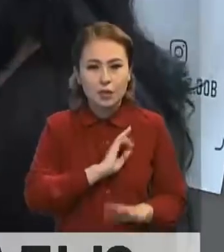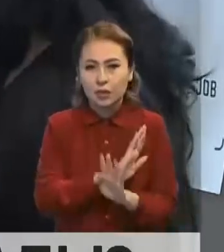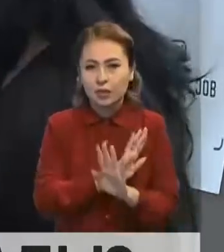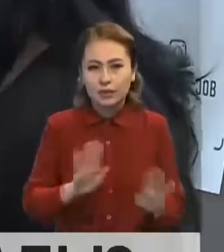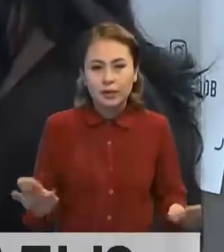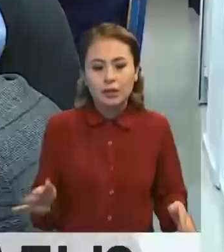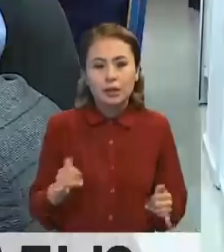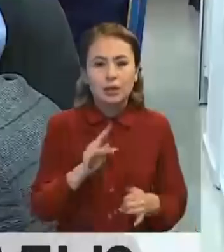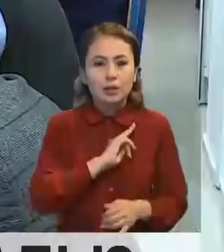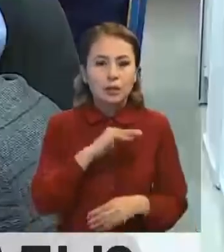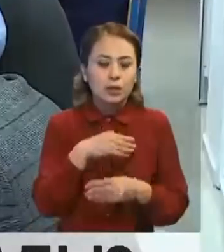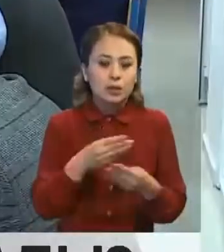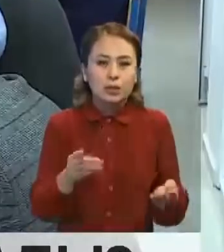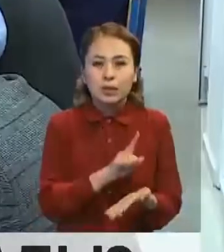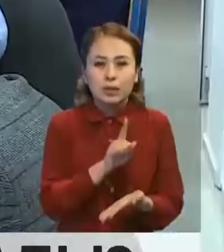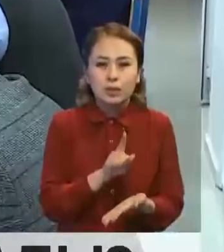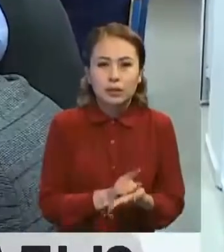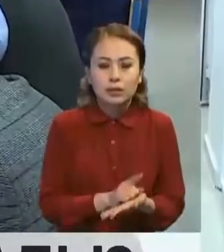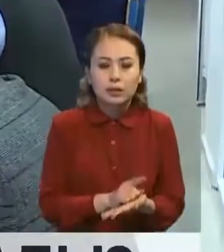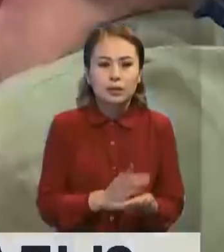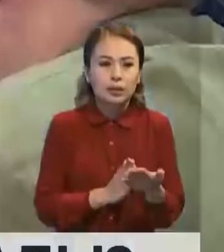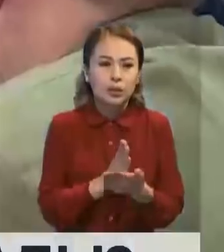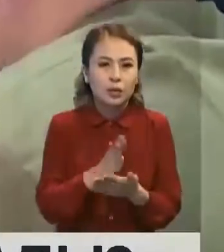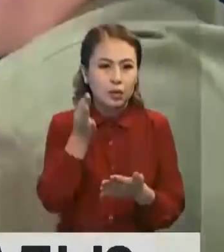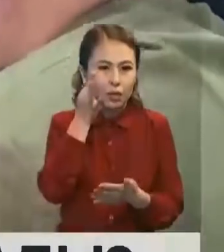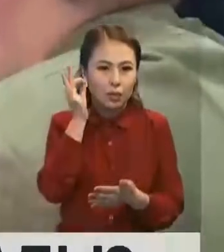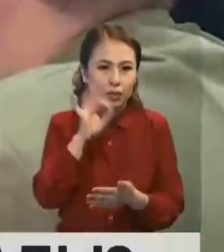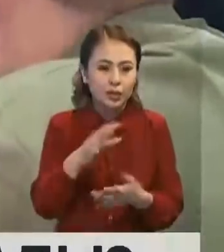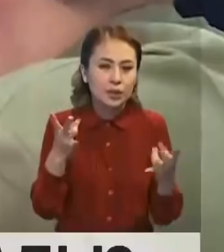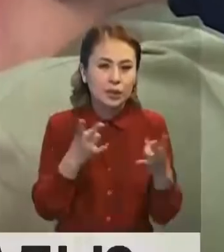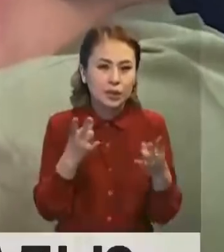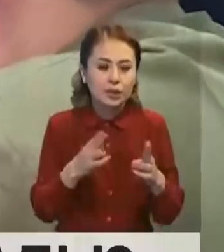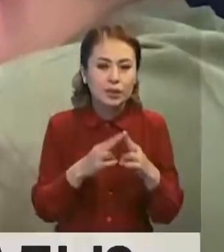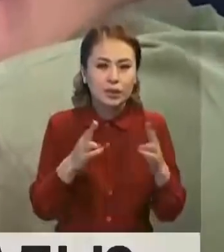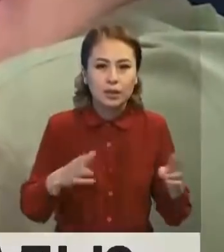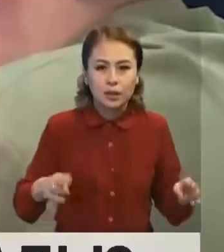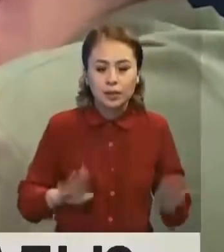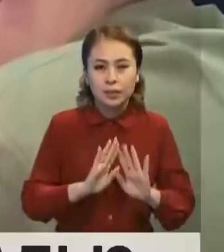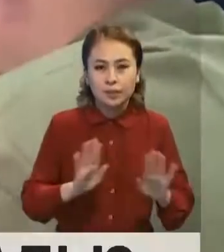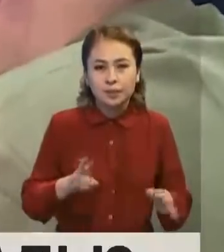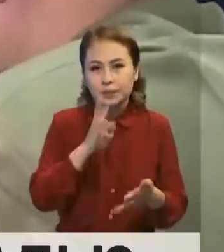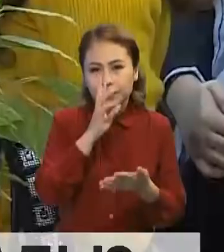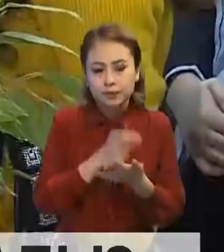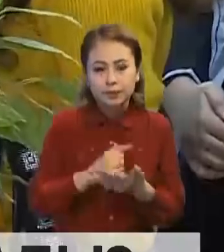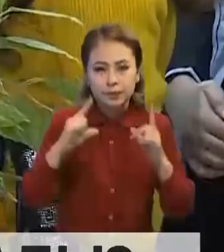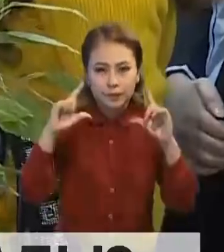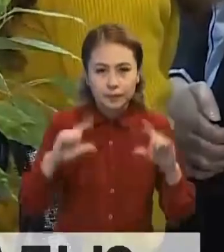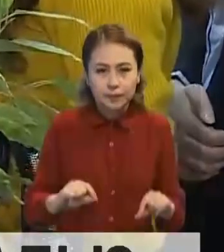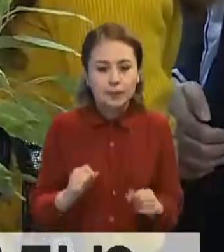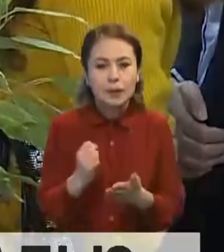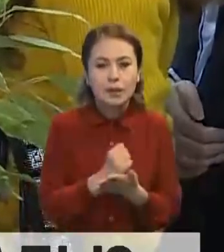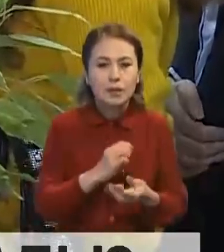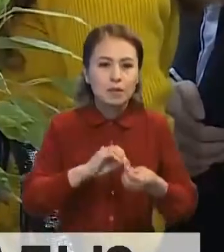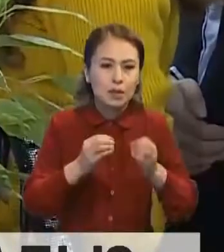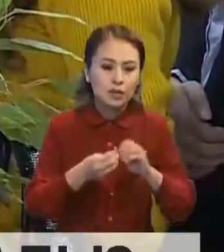Өйткені жұмыс берушілер еңбек өтілі болуын міндеттейді. Талап етілмейтін мекемеде сәйкесінше айлық төмен. Қордаланған